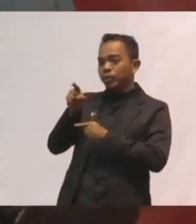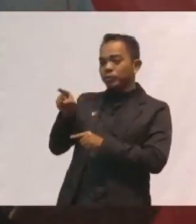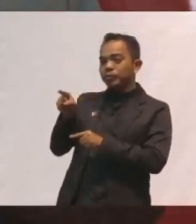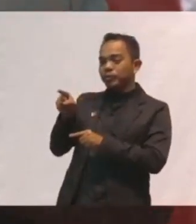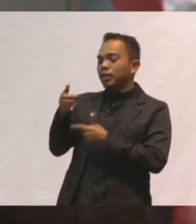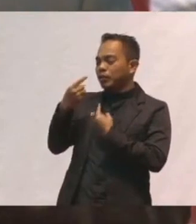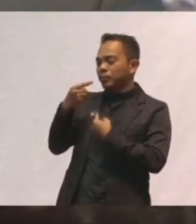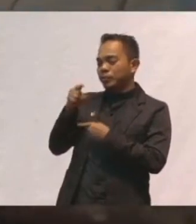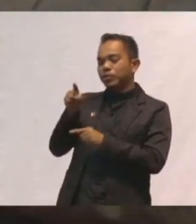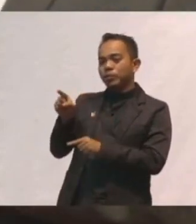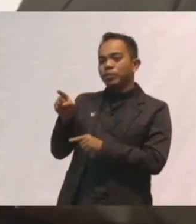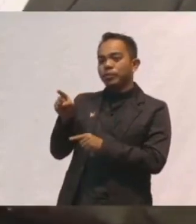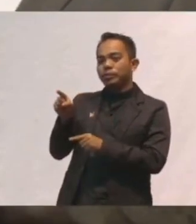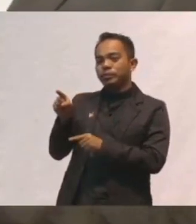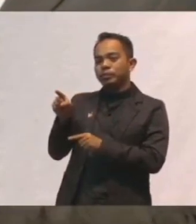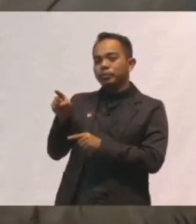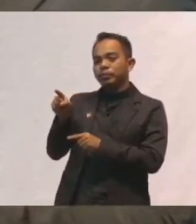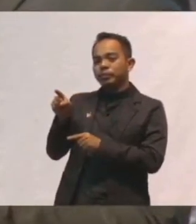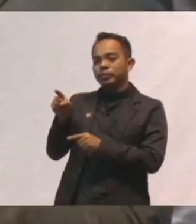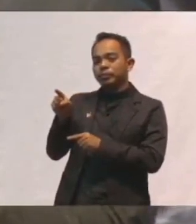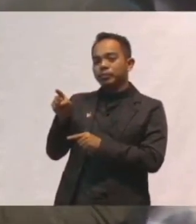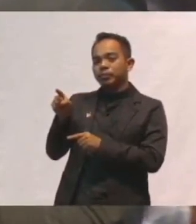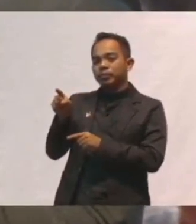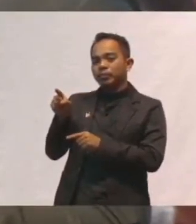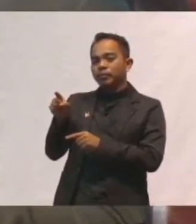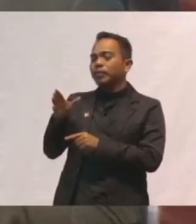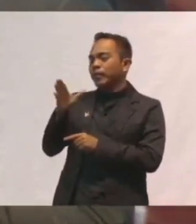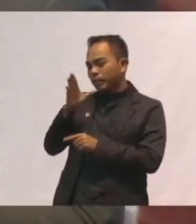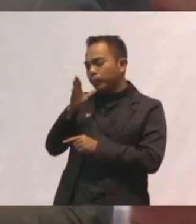baginda sallallahu alaihi wasallam menjawab, ibumu.